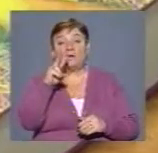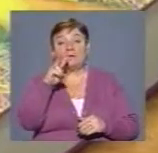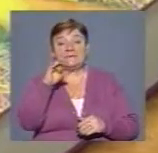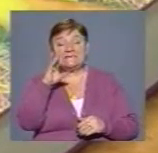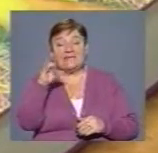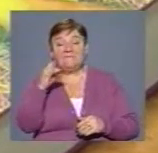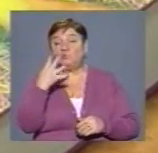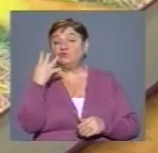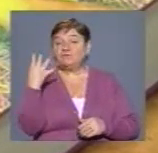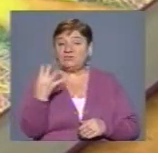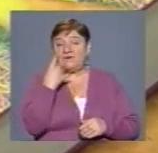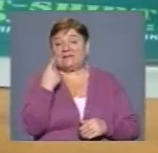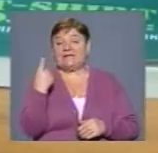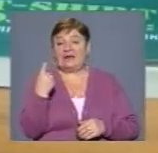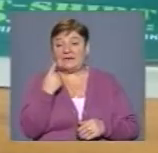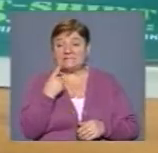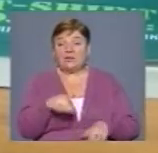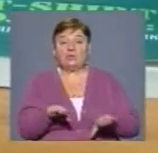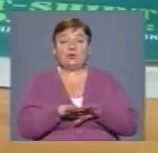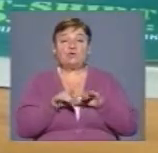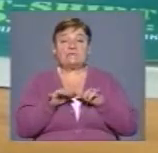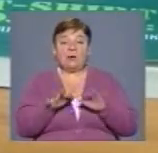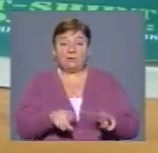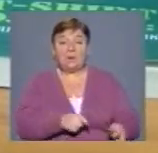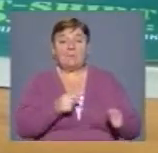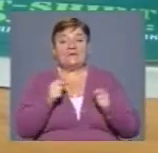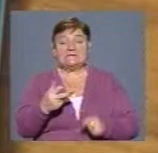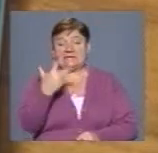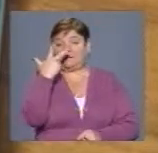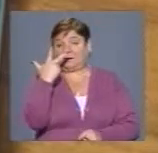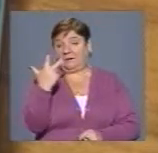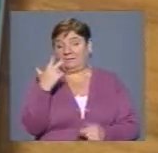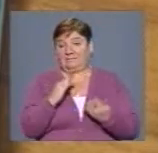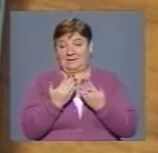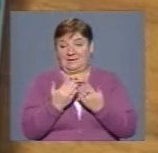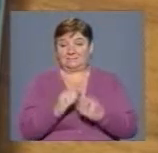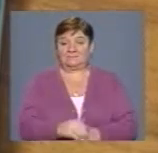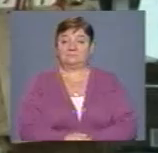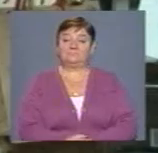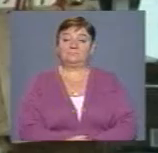учетверте долучається до такого заходу. Цього разу приніс три книги.